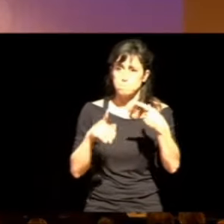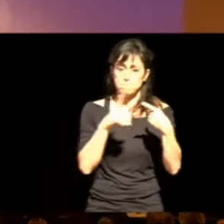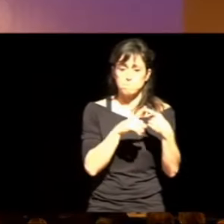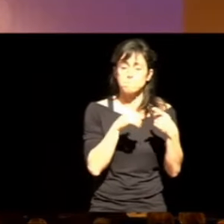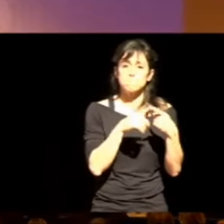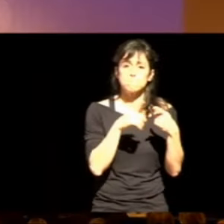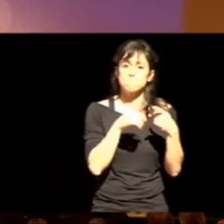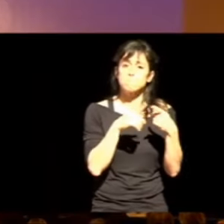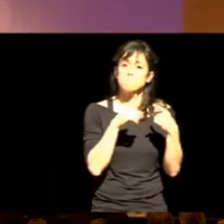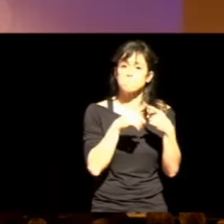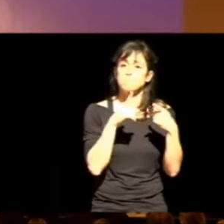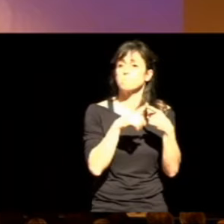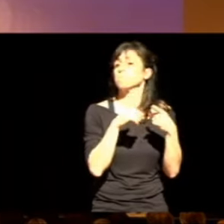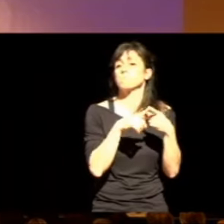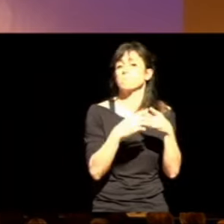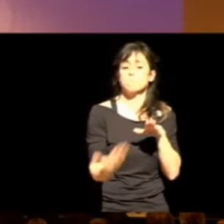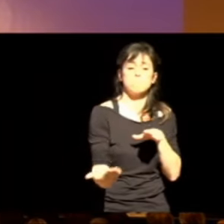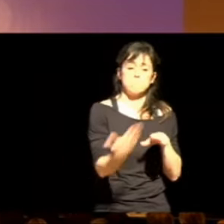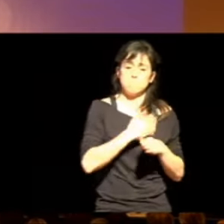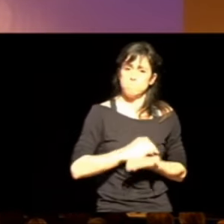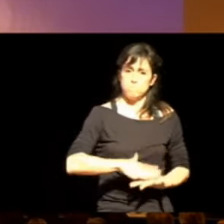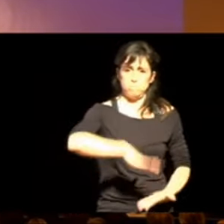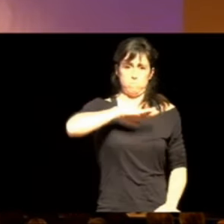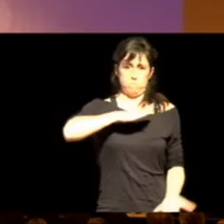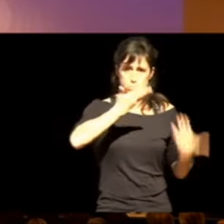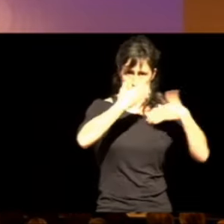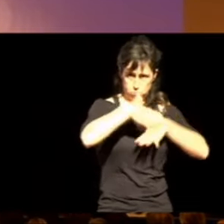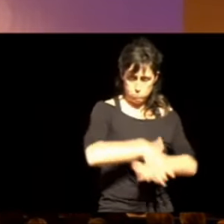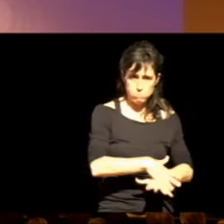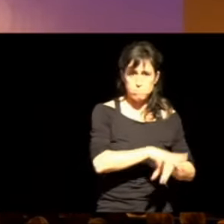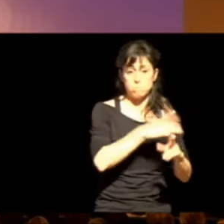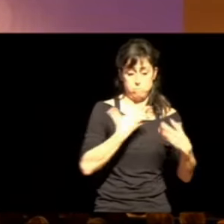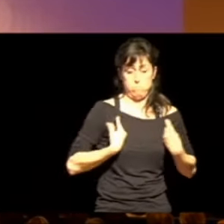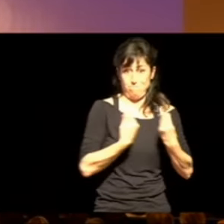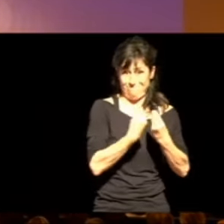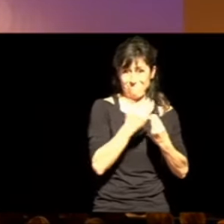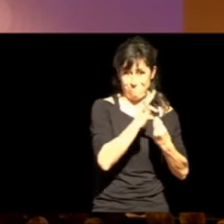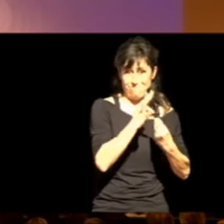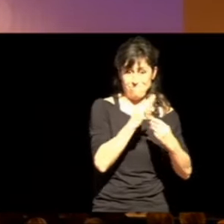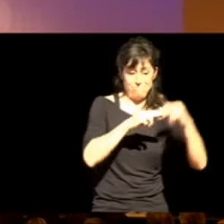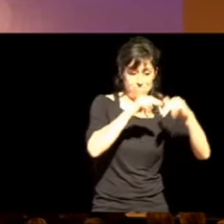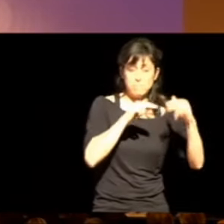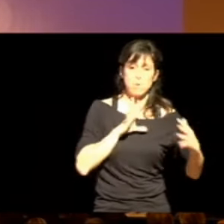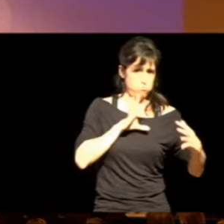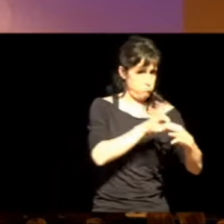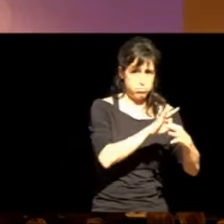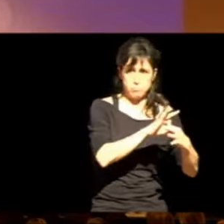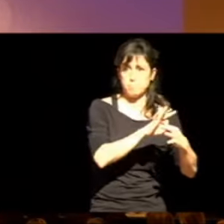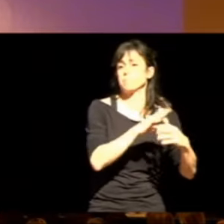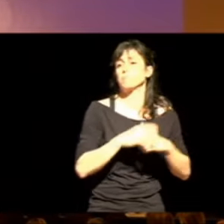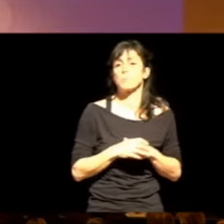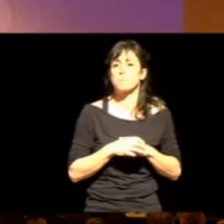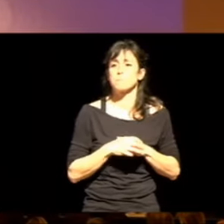unibertsala prebentzioa, eta hau, lotuta dago bizikidetza positiboaren eraikuntzarekin, unibertsala